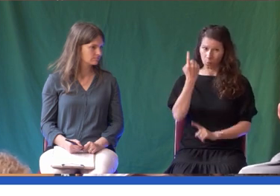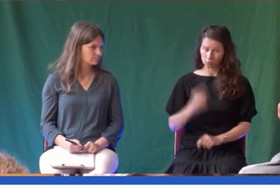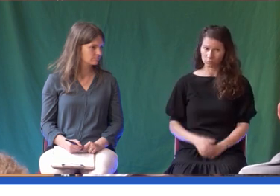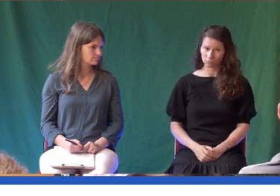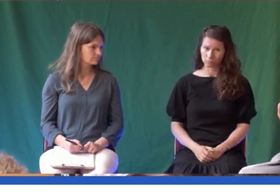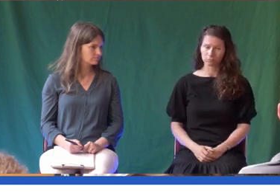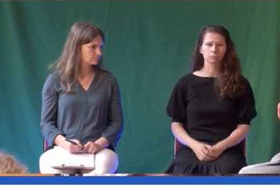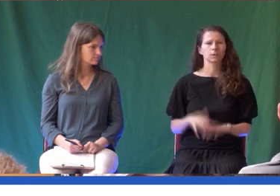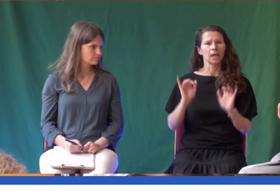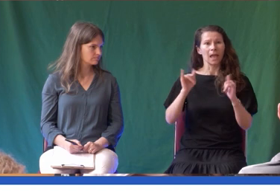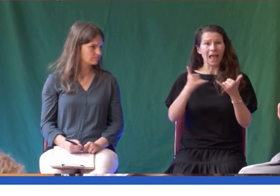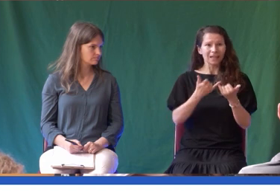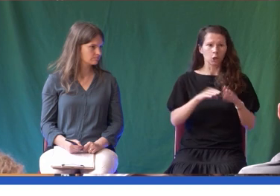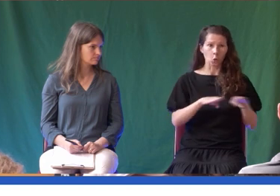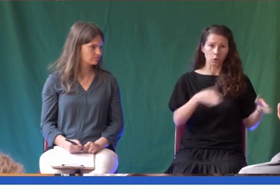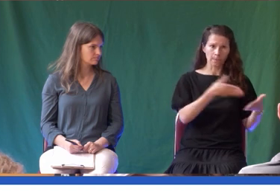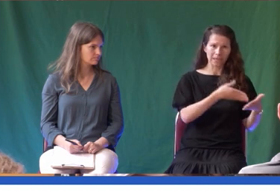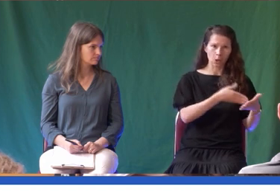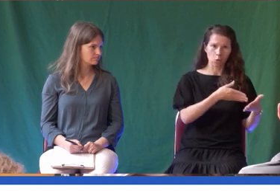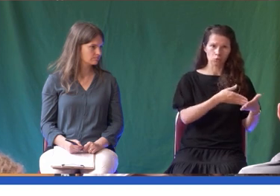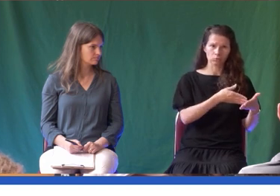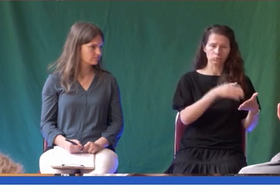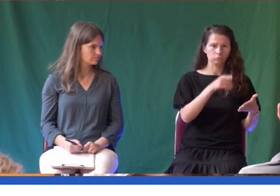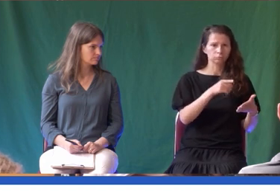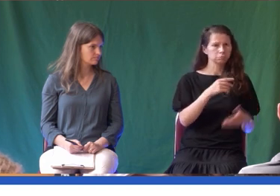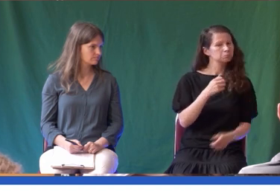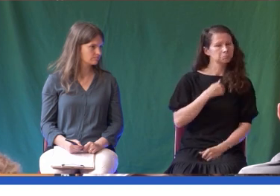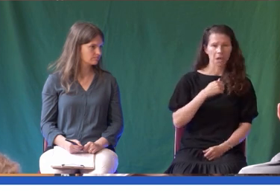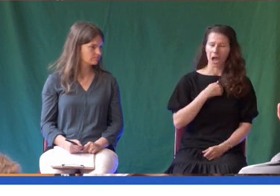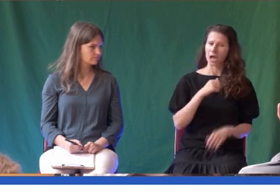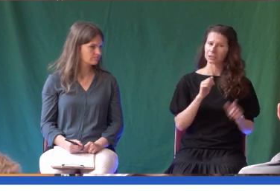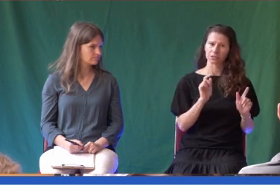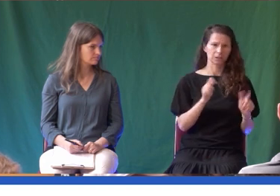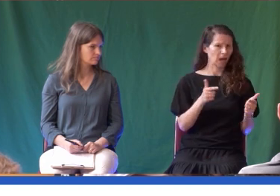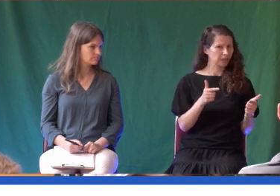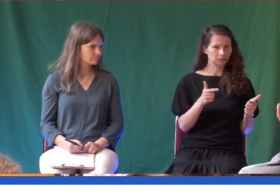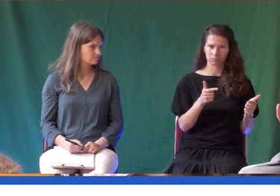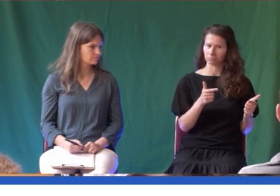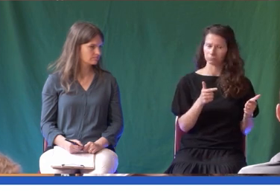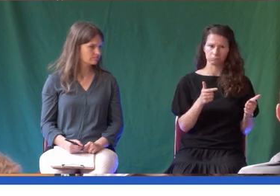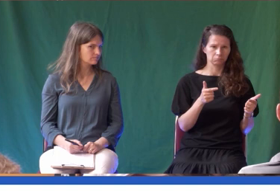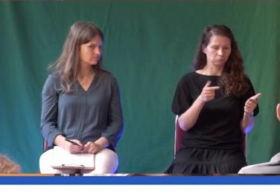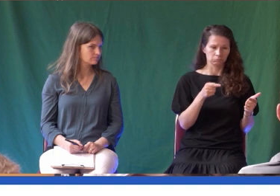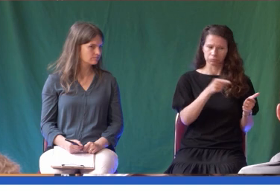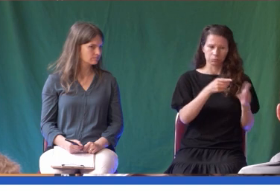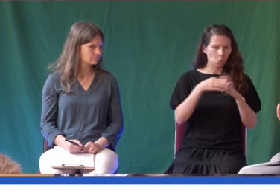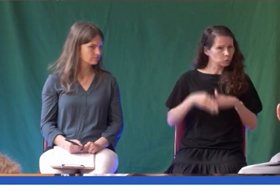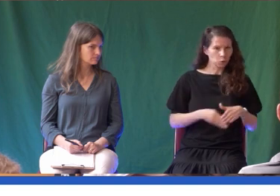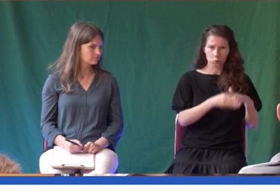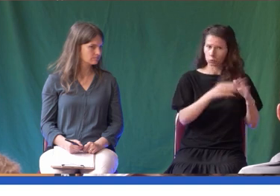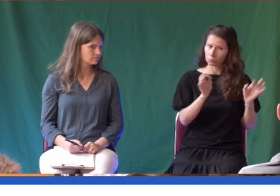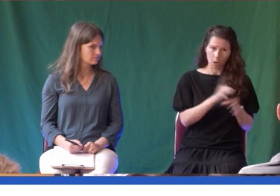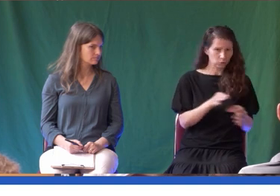Eltern ohne Behinderung haben keine Angst sie haben kein sie brauchen keine Unterstützung